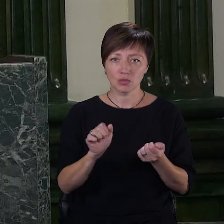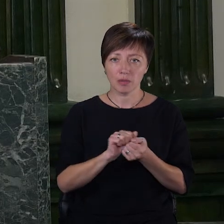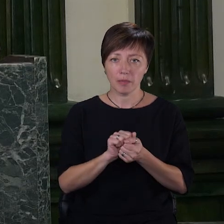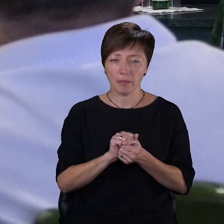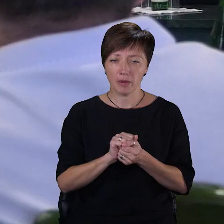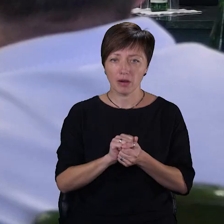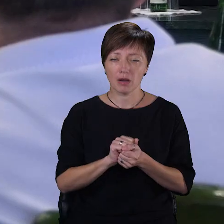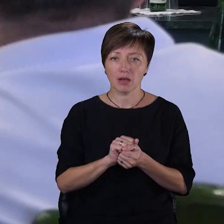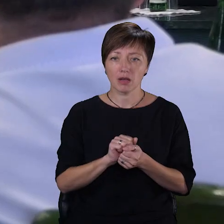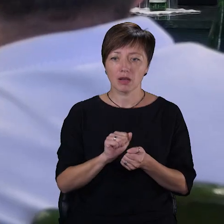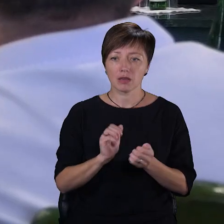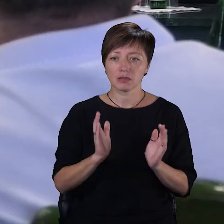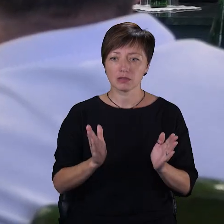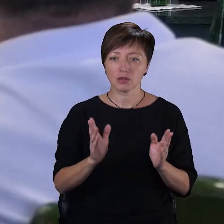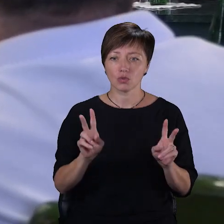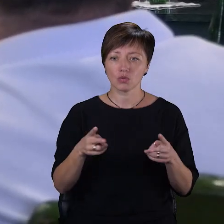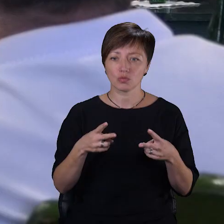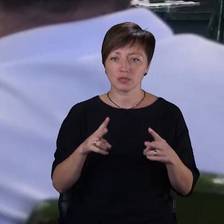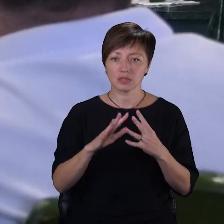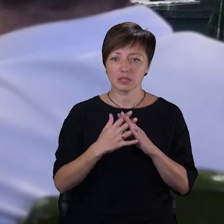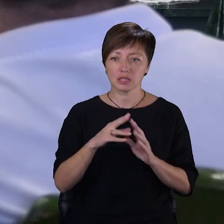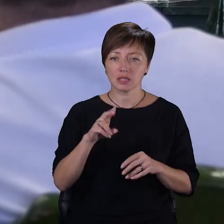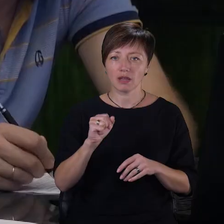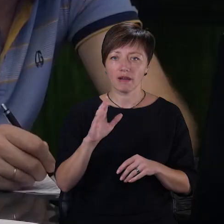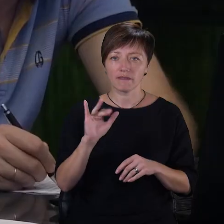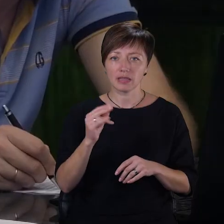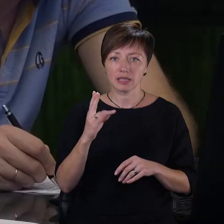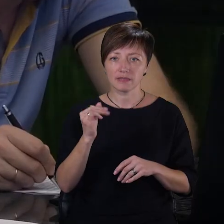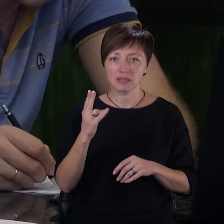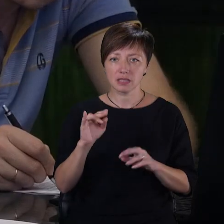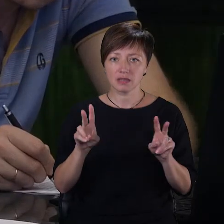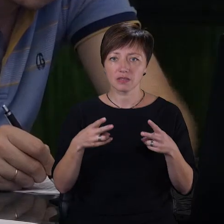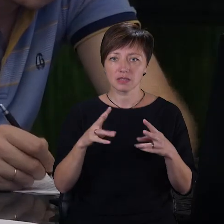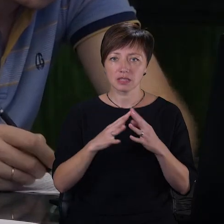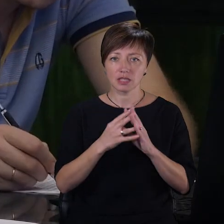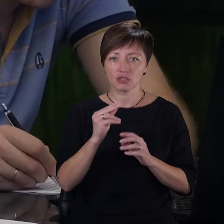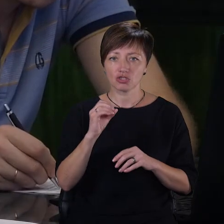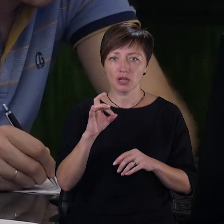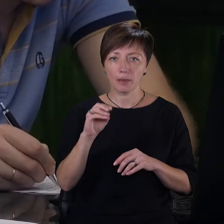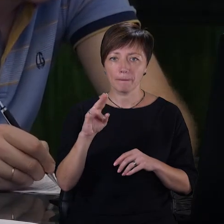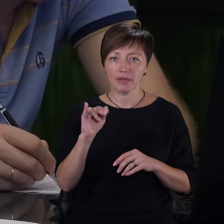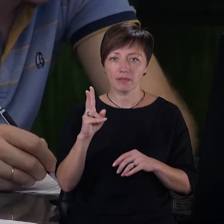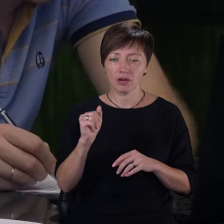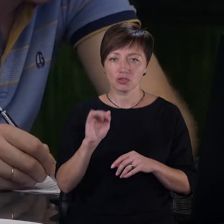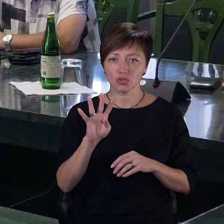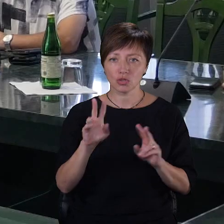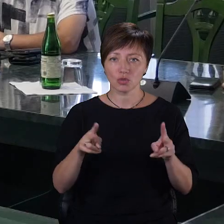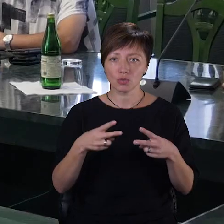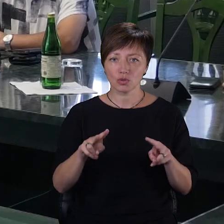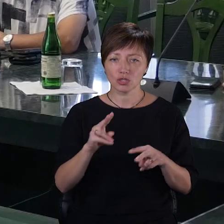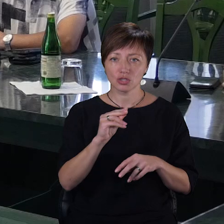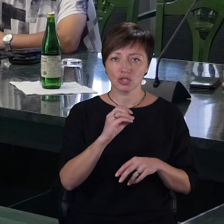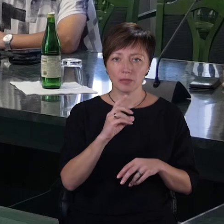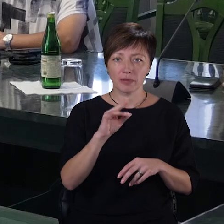паперах. Це, наприклад, клуб в селі Давидківці і клуб в селі Черепівка. І 4 клуби – це